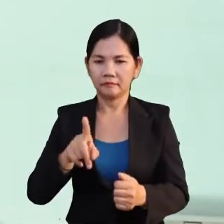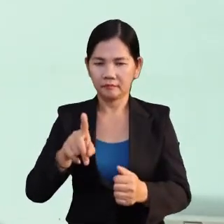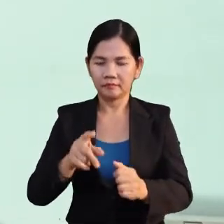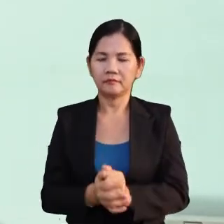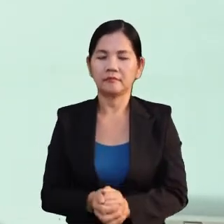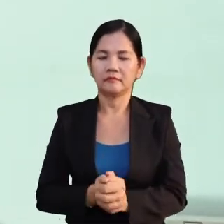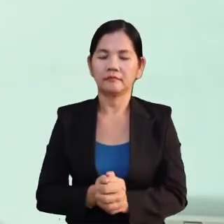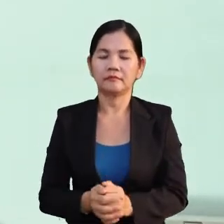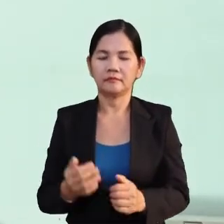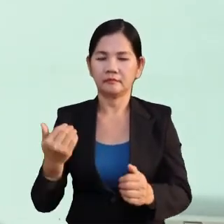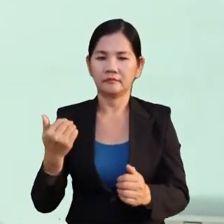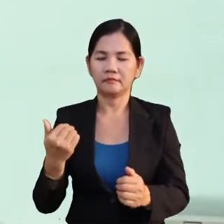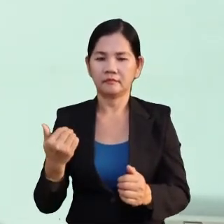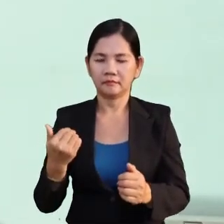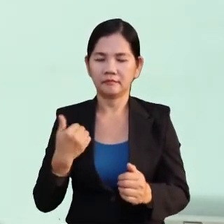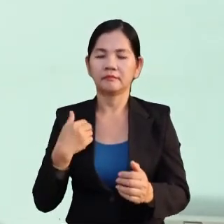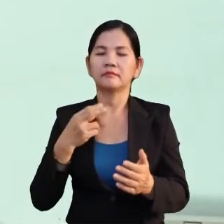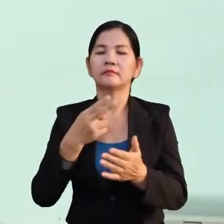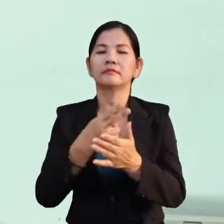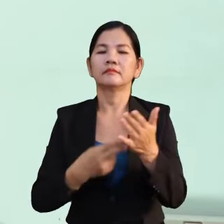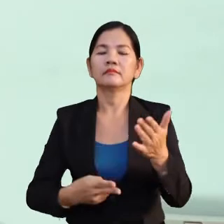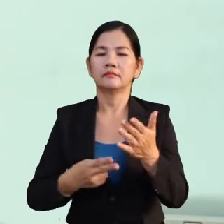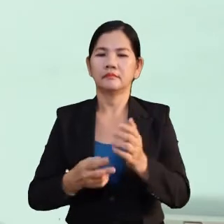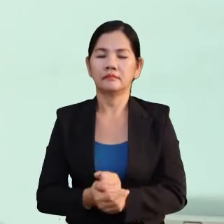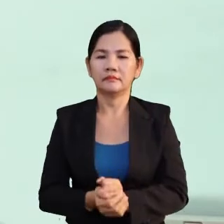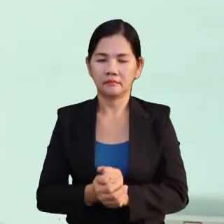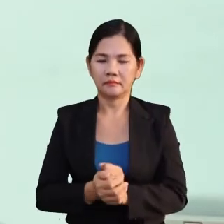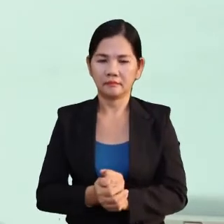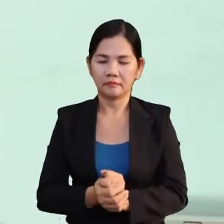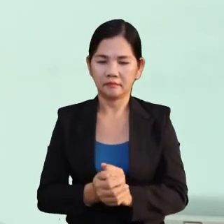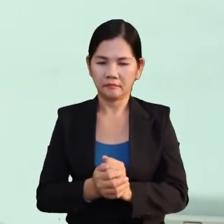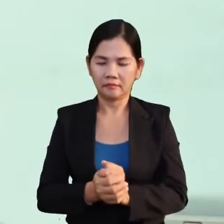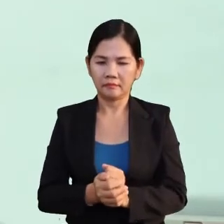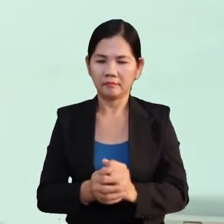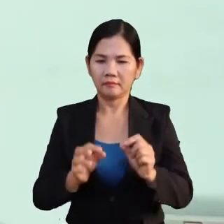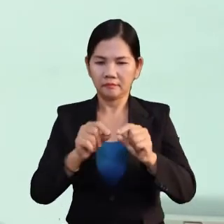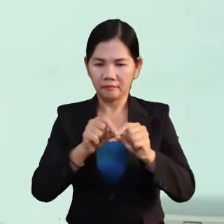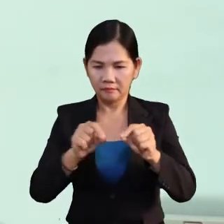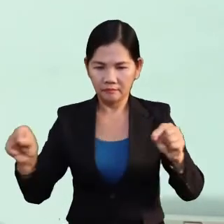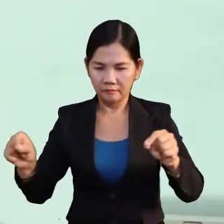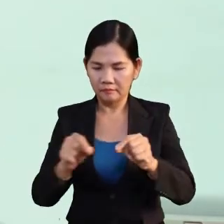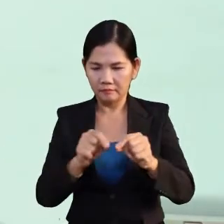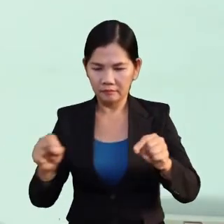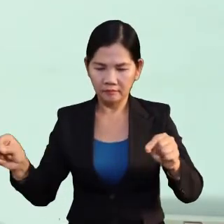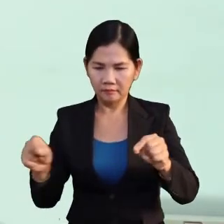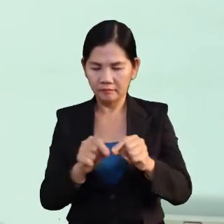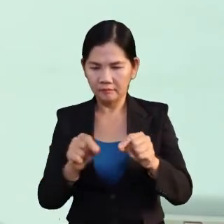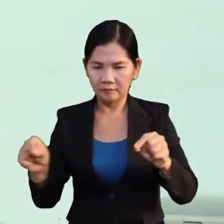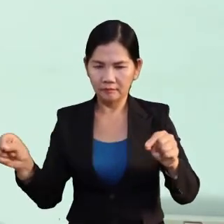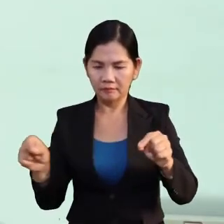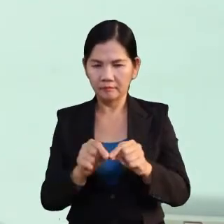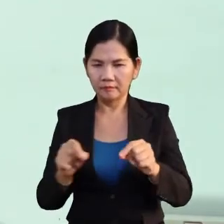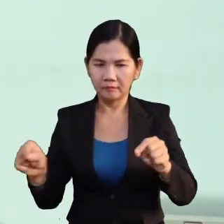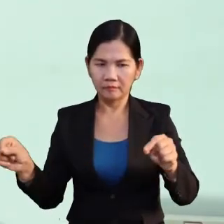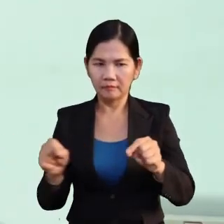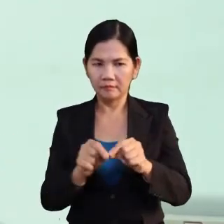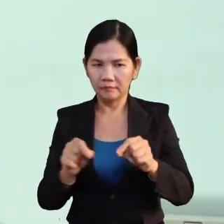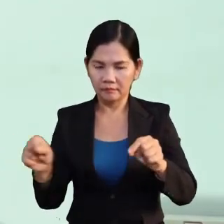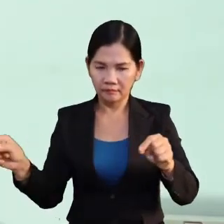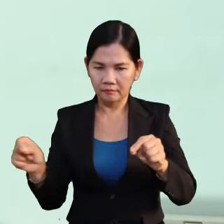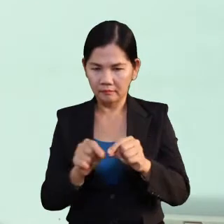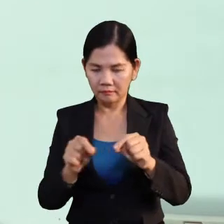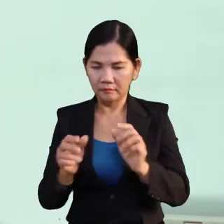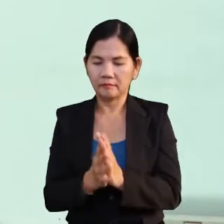ចាមានអ្វីទៀតចាគឺមានកាបូបដែលនេះគឺកាបូបដែលយើងឃើញពេលមិញហ្នឹងគឺកាបូប